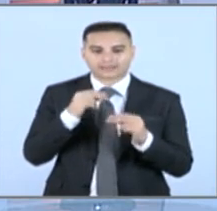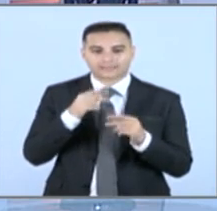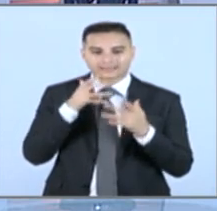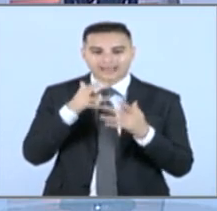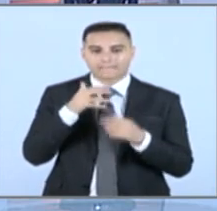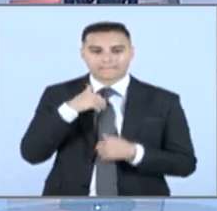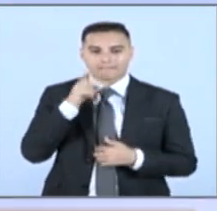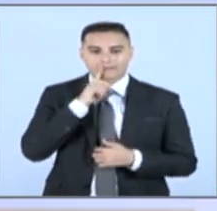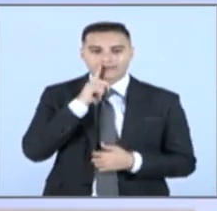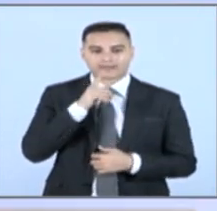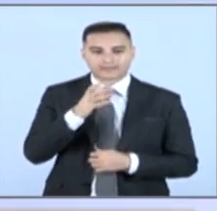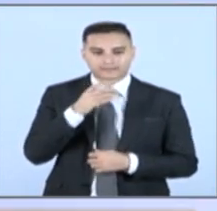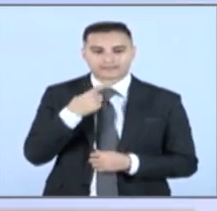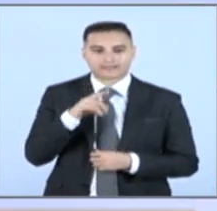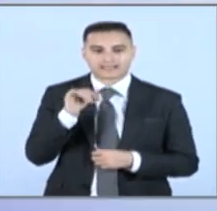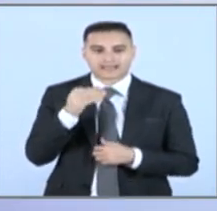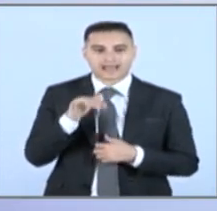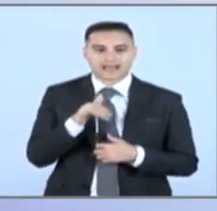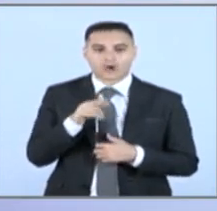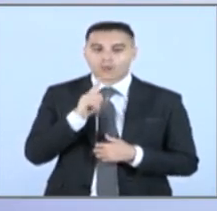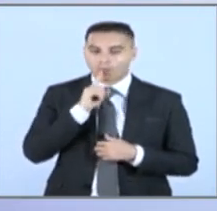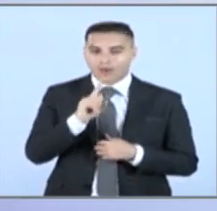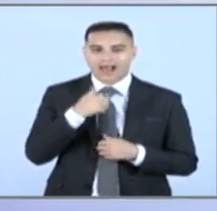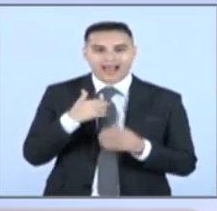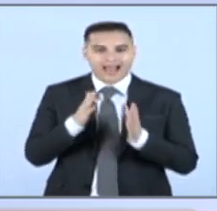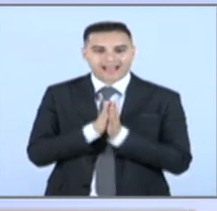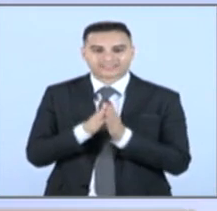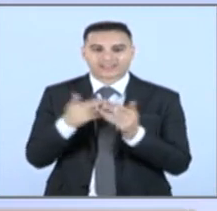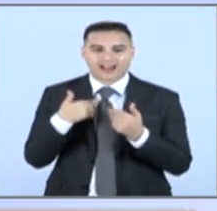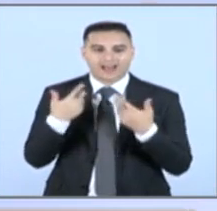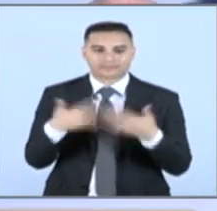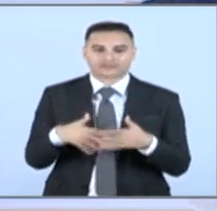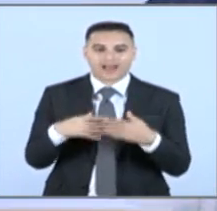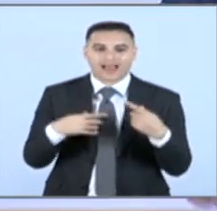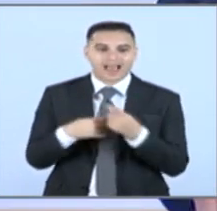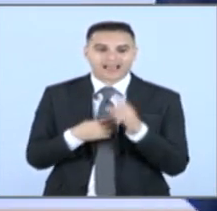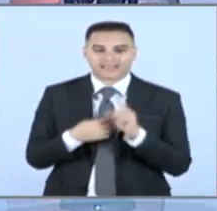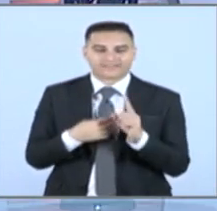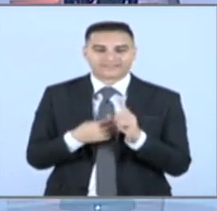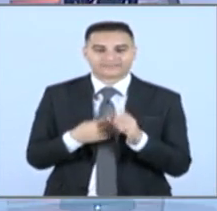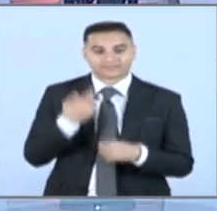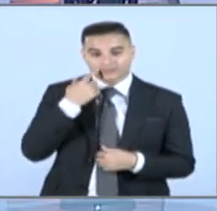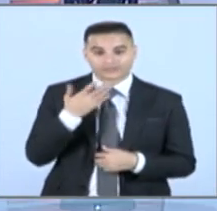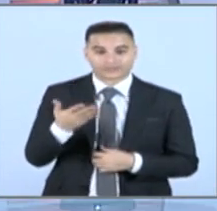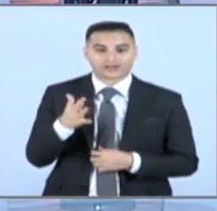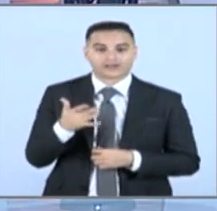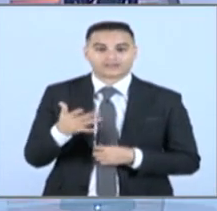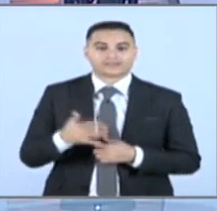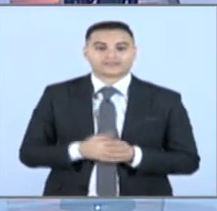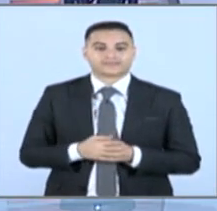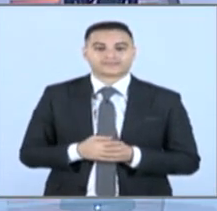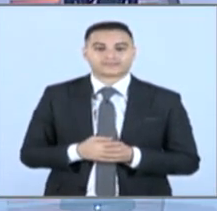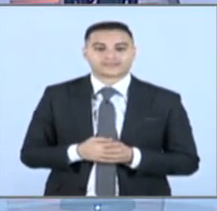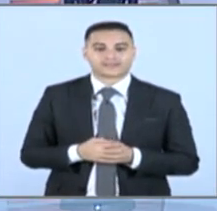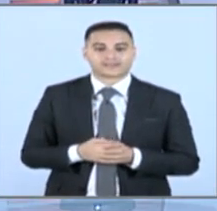الزعيق. برافو عليك يا يحيى. الحمد لله. ولكن للأسف الشديد مش هتتحسب هدف. نروح